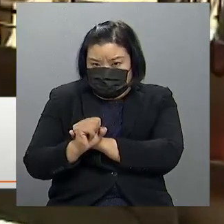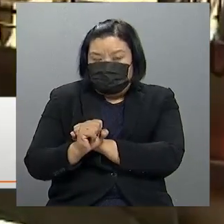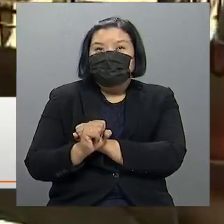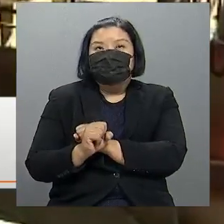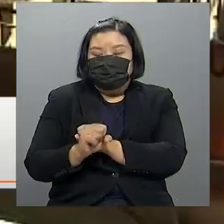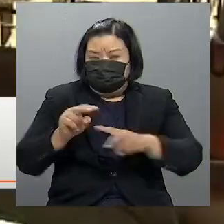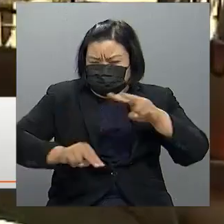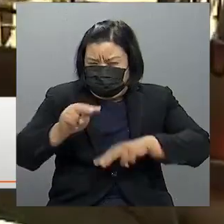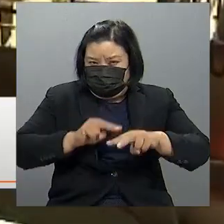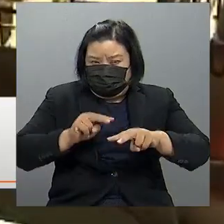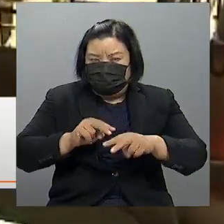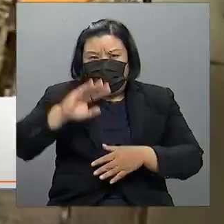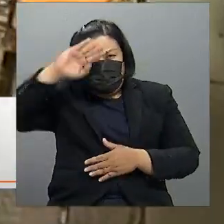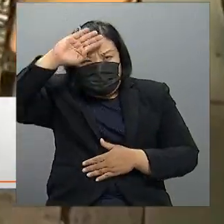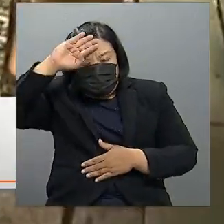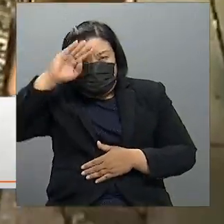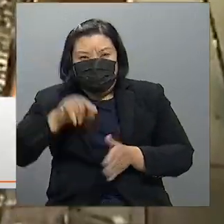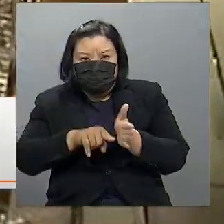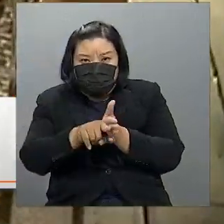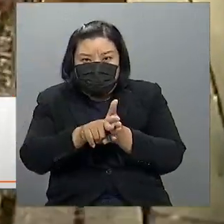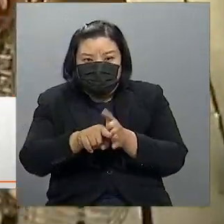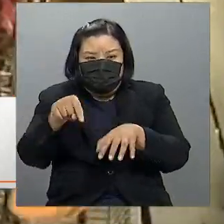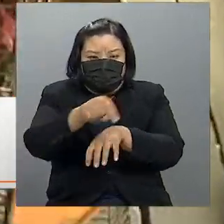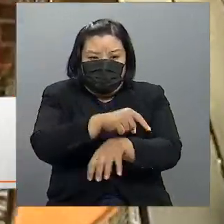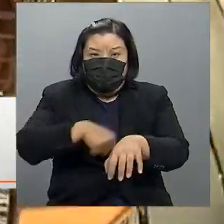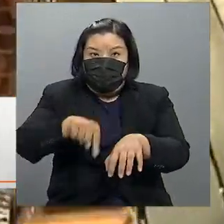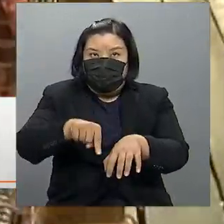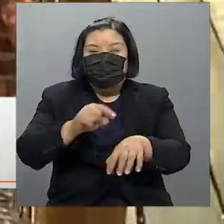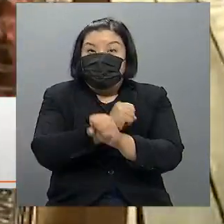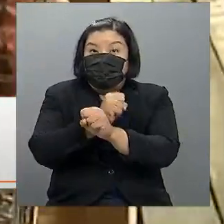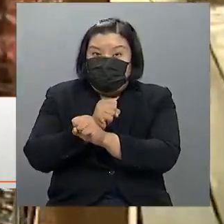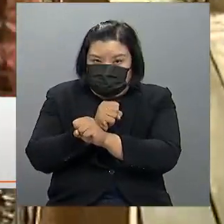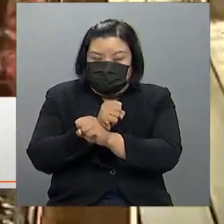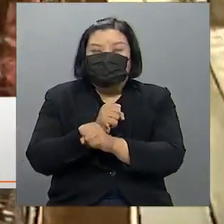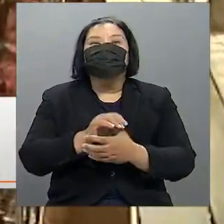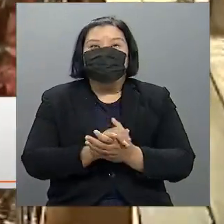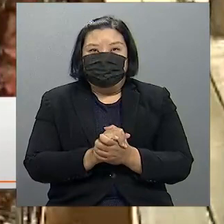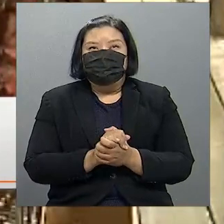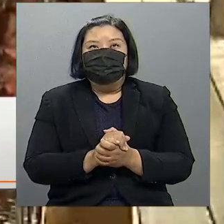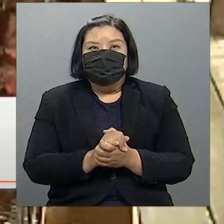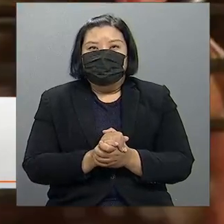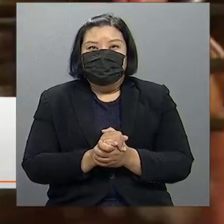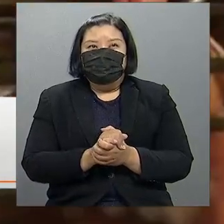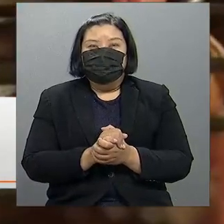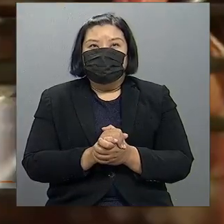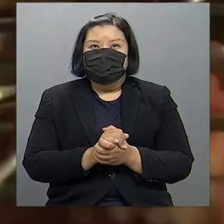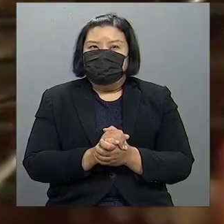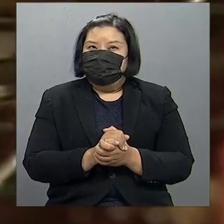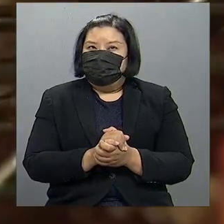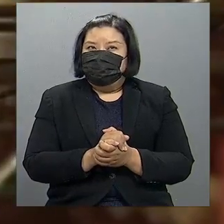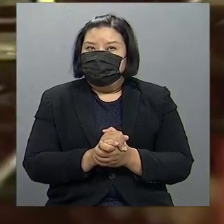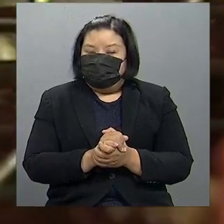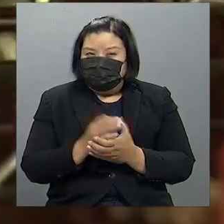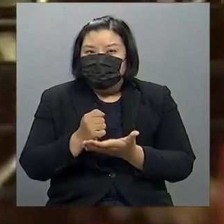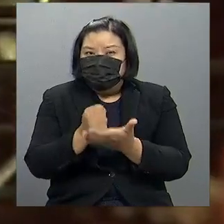รคในเขตรัศมีที่เราคาดหวังหรือเราอาจจะว่าคิดว่ามันเชื้อมันอาจจะไปได้ซึ่งมาตรการพวกนี้ครับมันเลยทำให้เกิดการเรียนรู้ขึ้นมานะครับว่